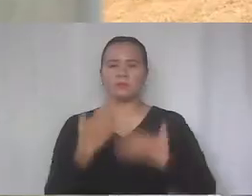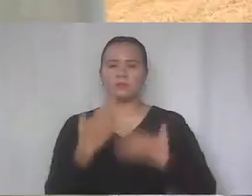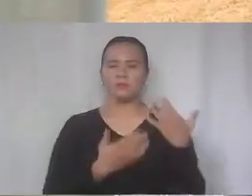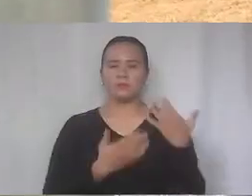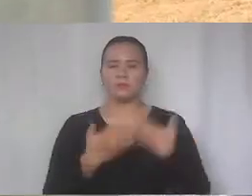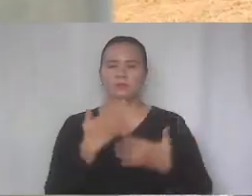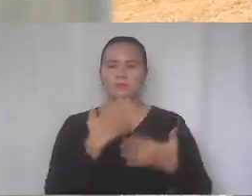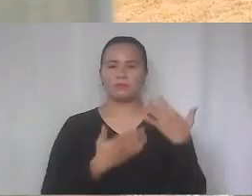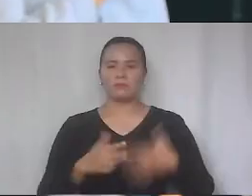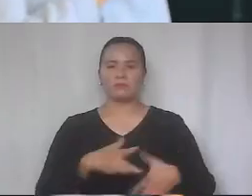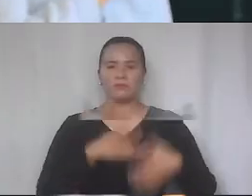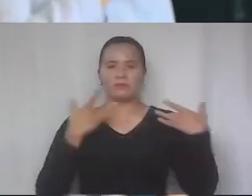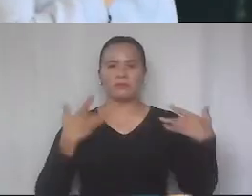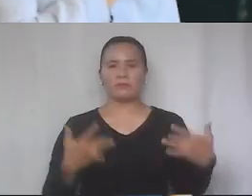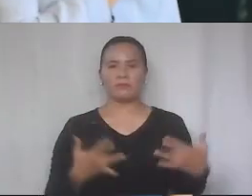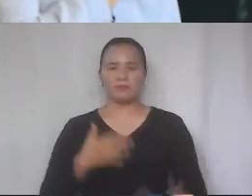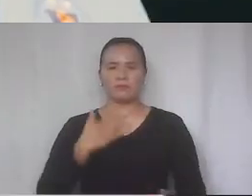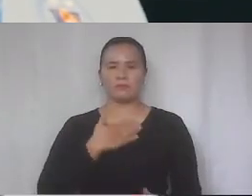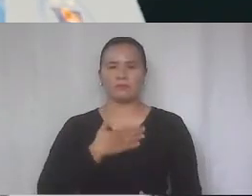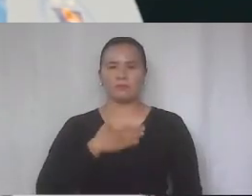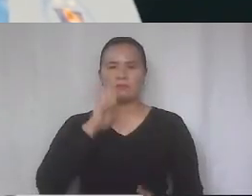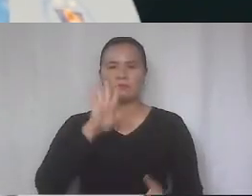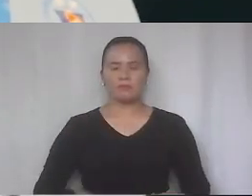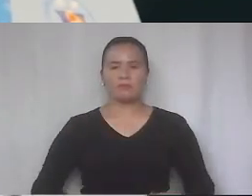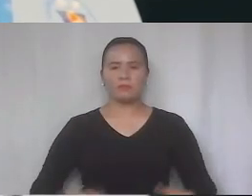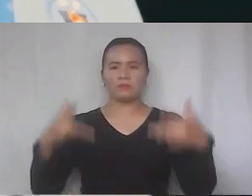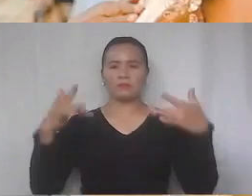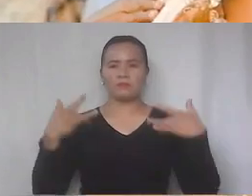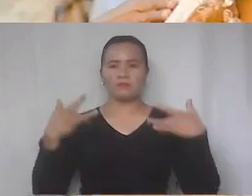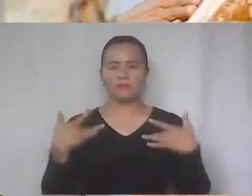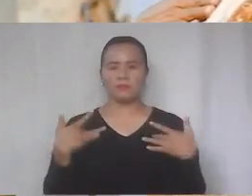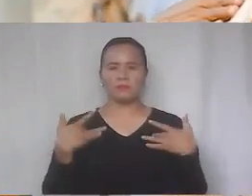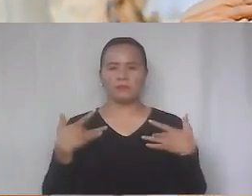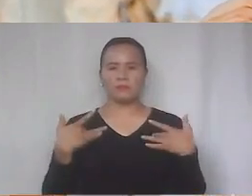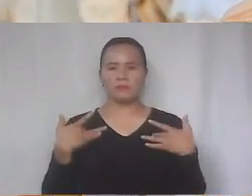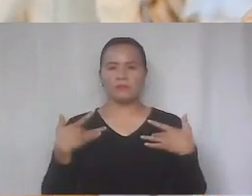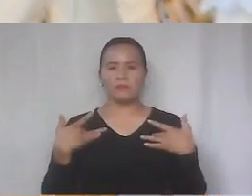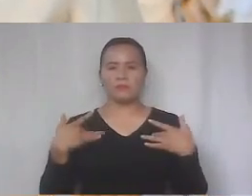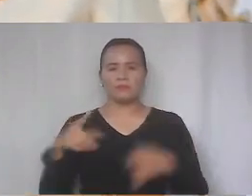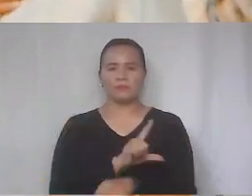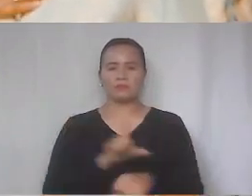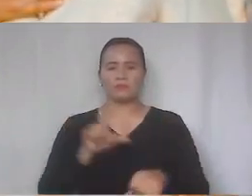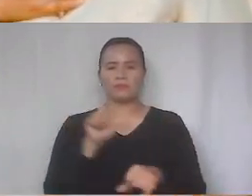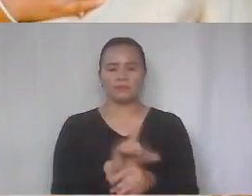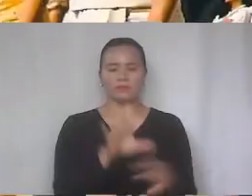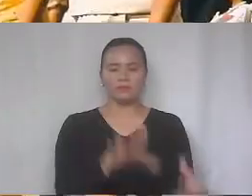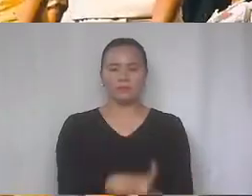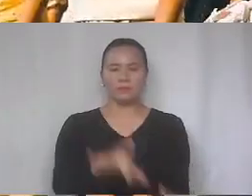Yeah.